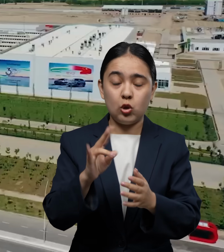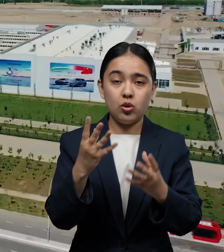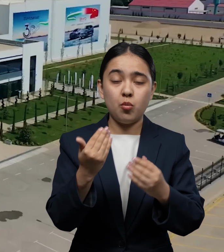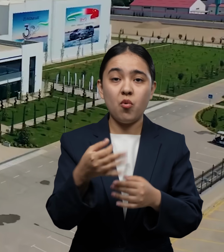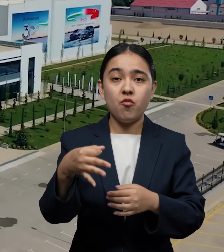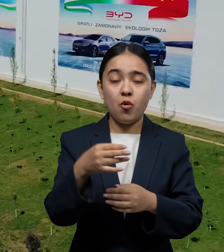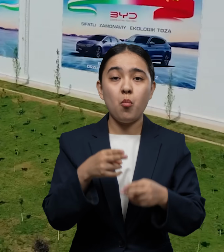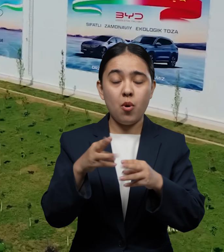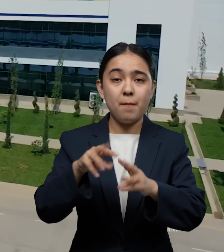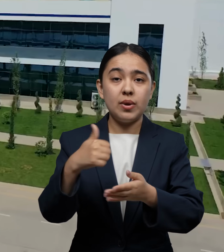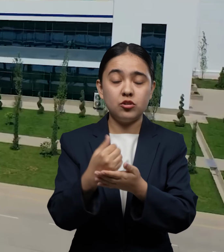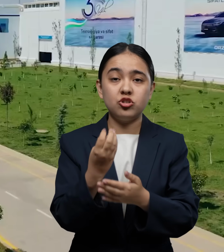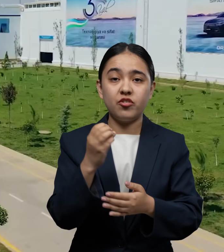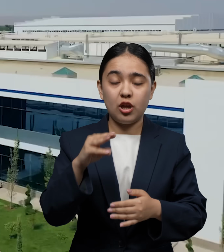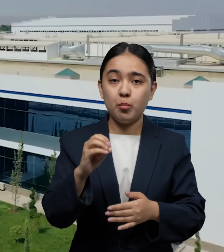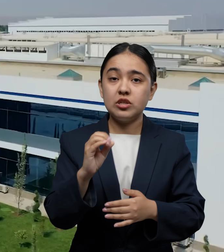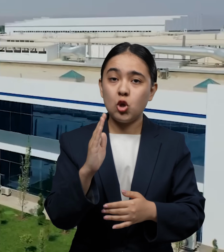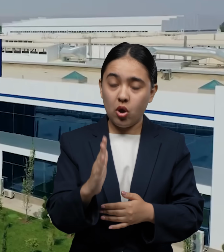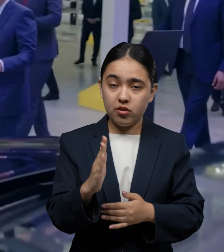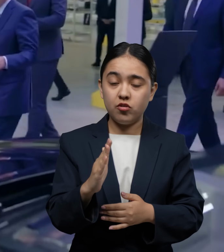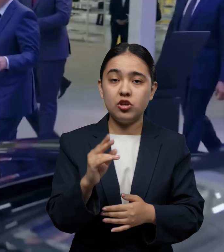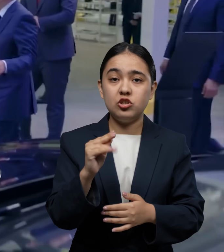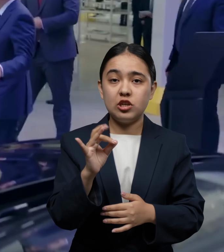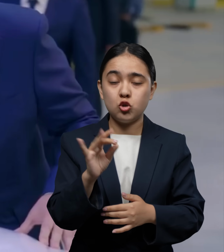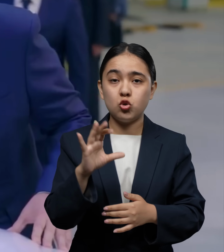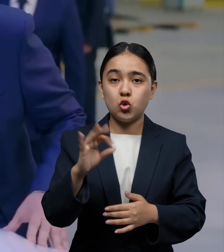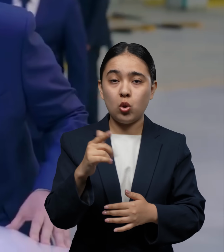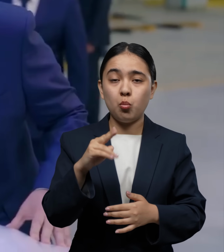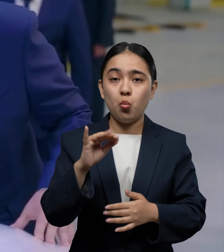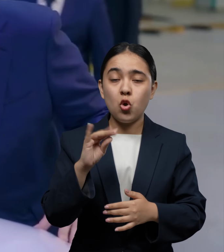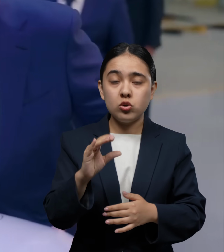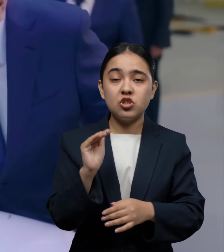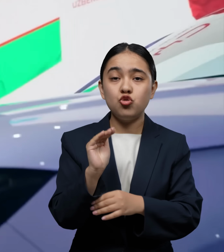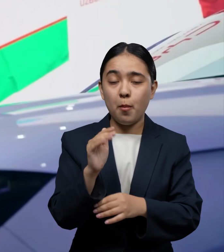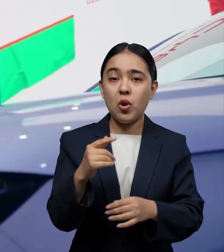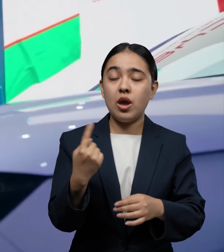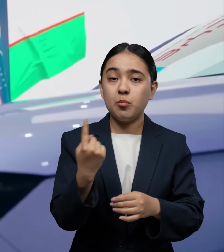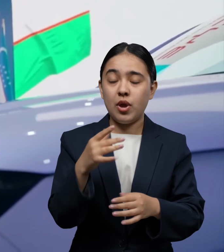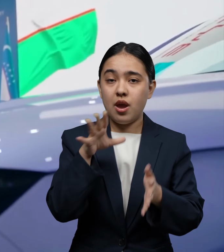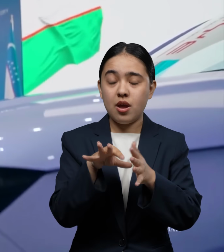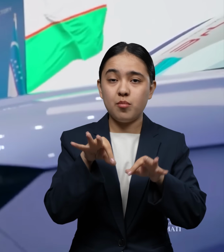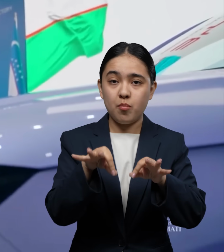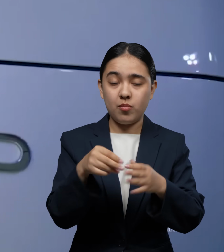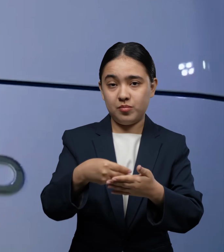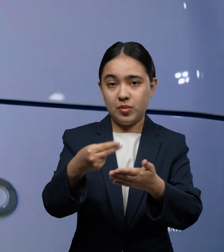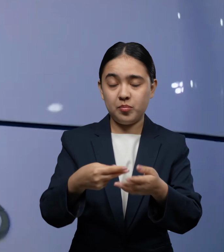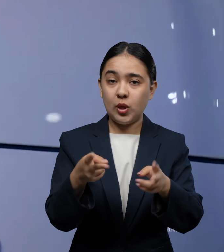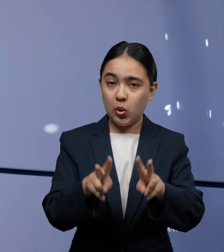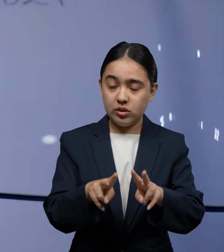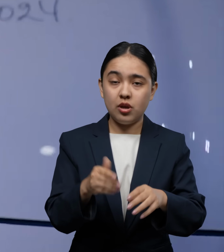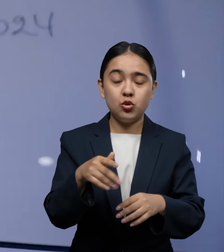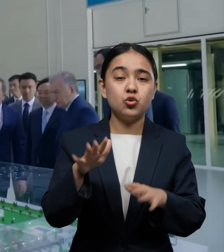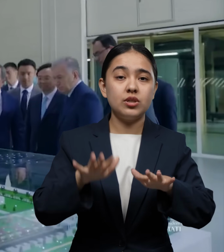27 iyun kuni bu viloyatga borgan prezident Shavkat Mirziyoyev Chezor va Song Plus Champion rusumli ilk elektromobillarda dastxat